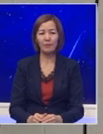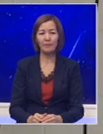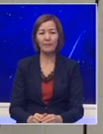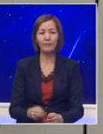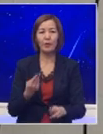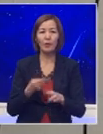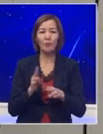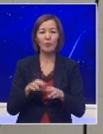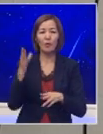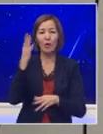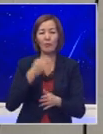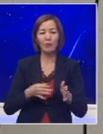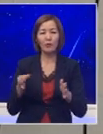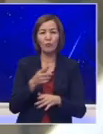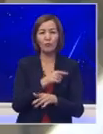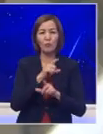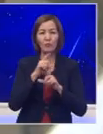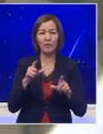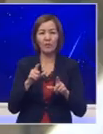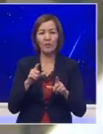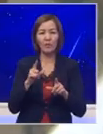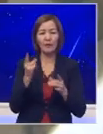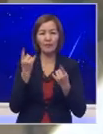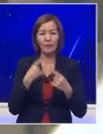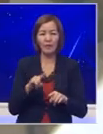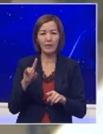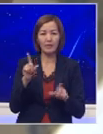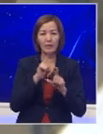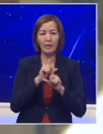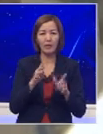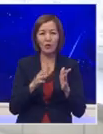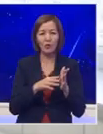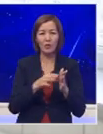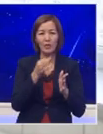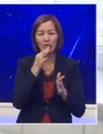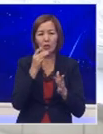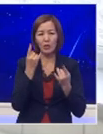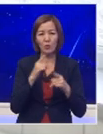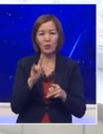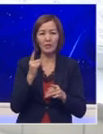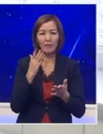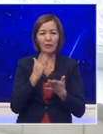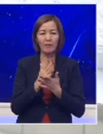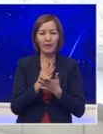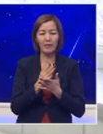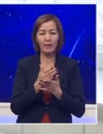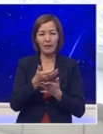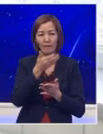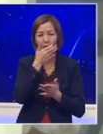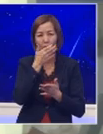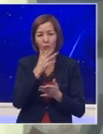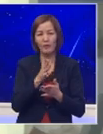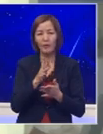Бұл Алматы облысы көпсалалы ауруханасының перзентханасы. Мұнда қазір 9 шала туылған сәби жатыр. Бірі вакуумда, екіншісі кювез аппаратында.